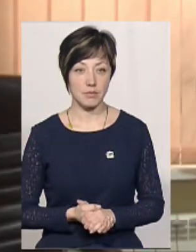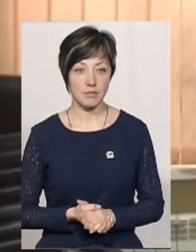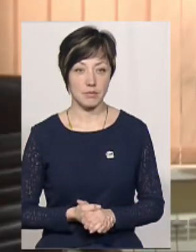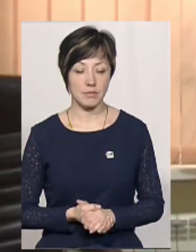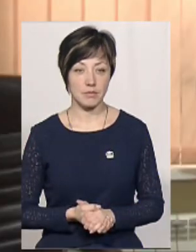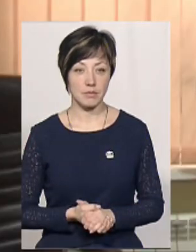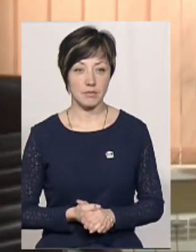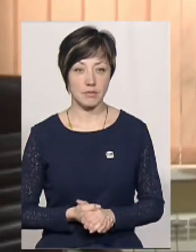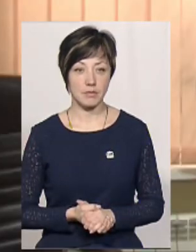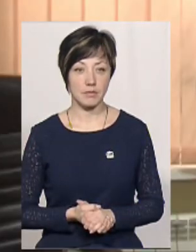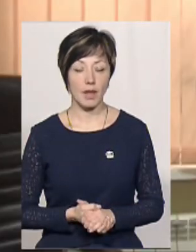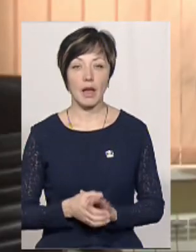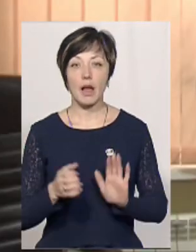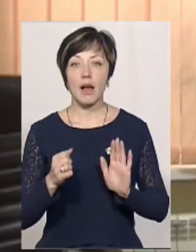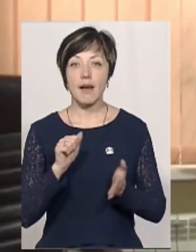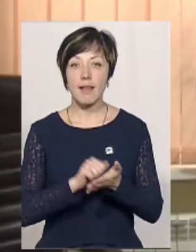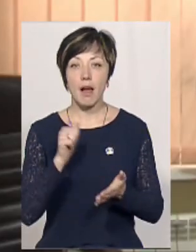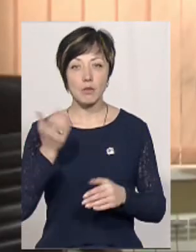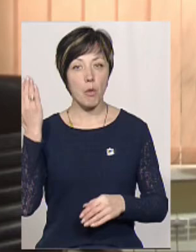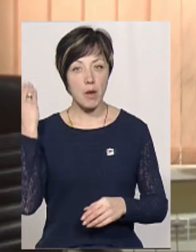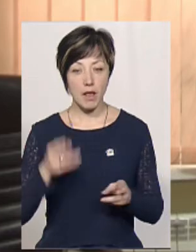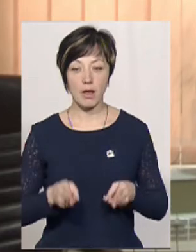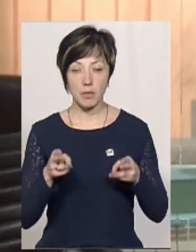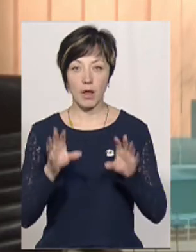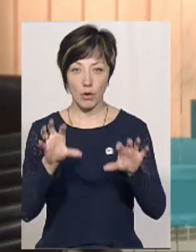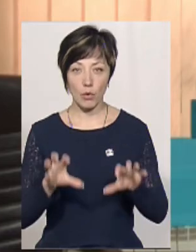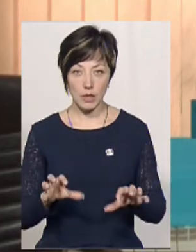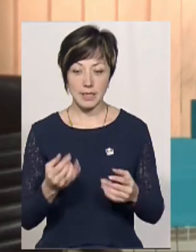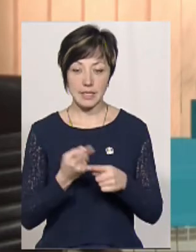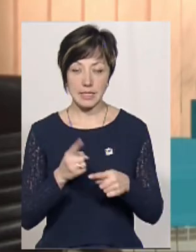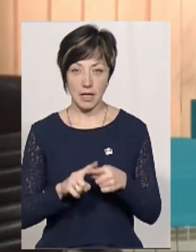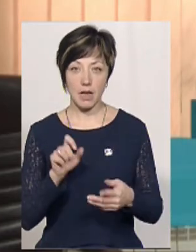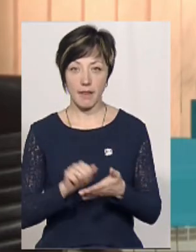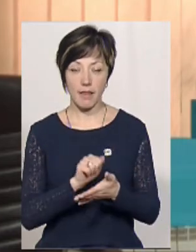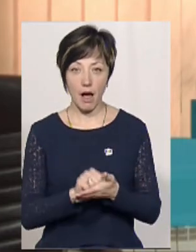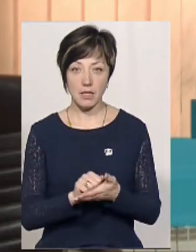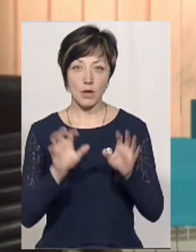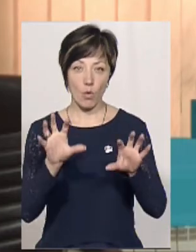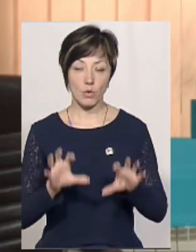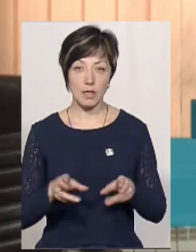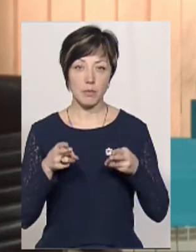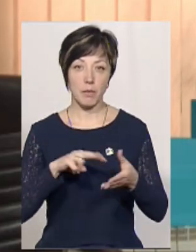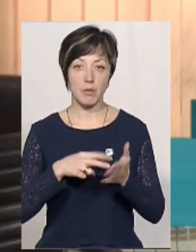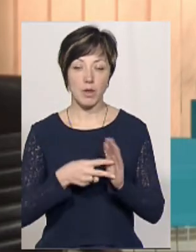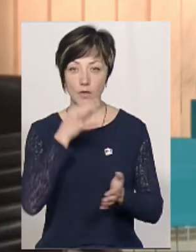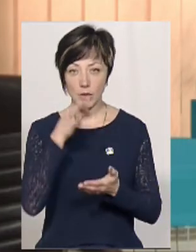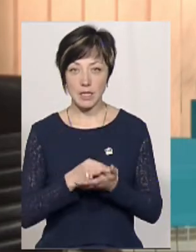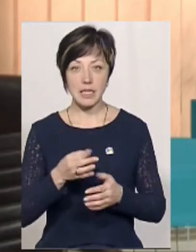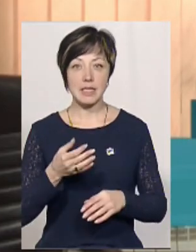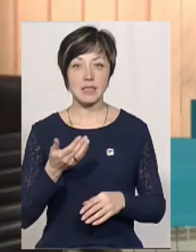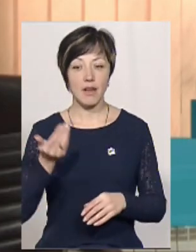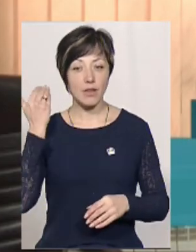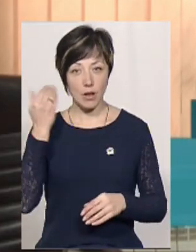Як і редакція попереднього кримінального кодексу, так і ця редакція передбачає відповідальність за завідомо